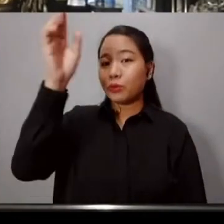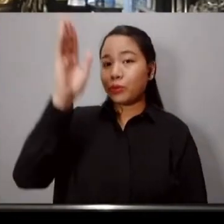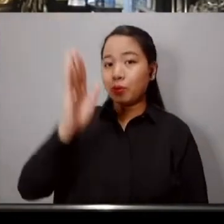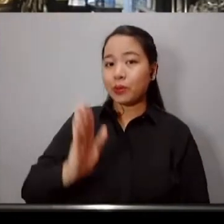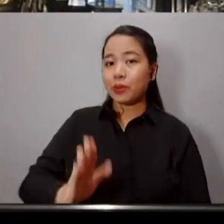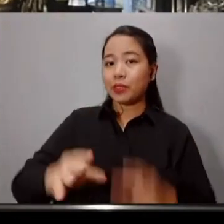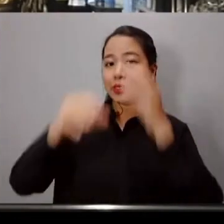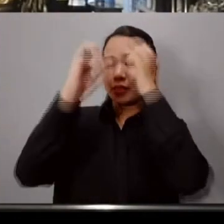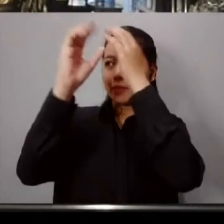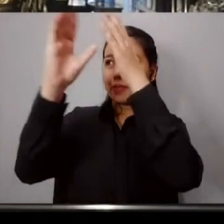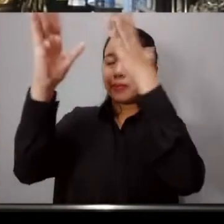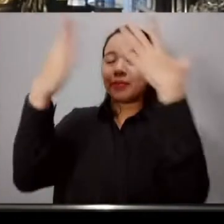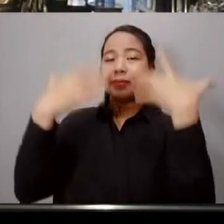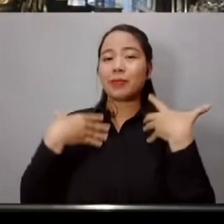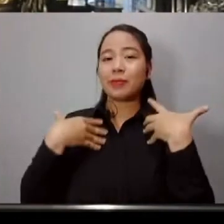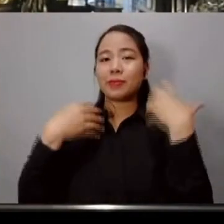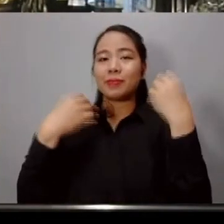Diyos amang